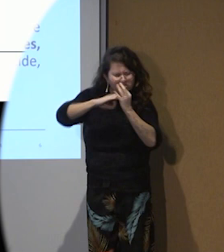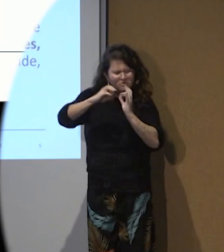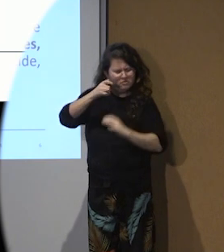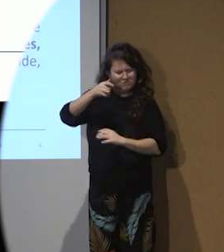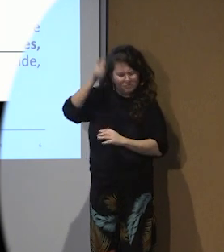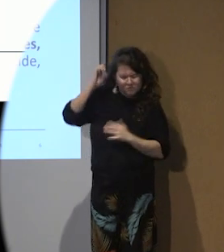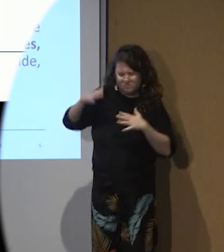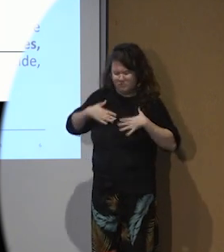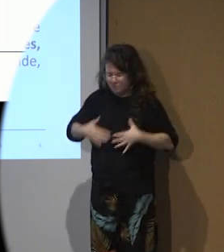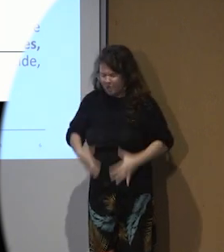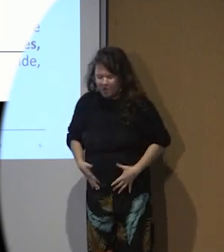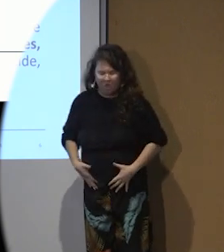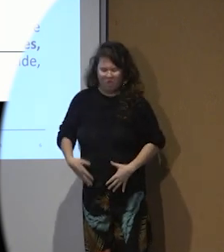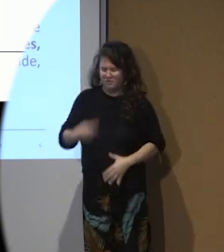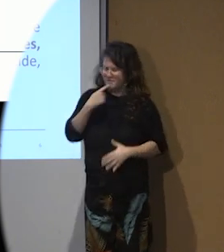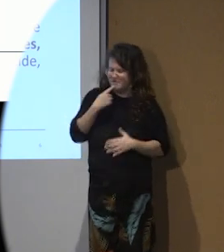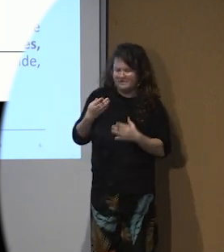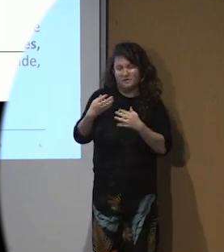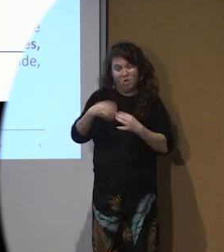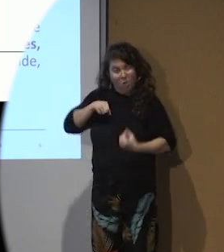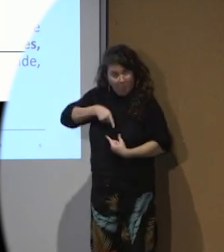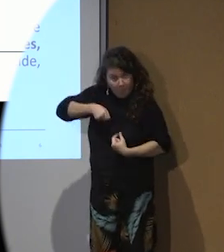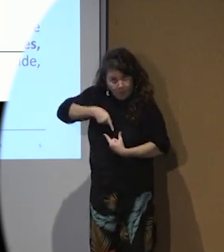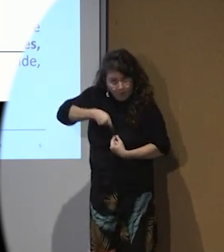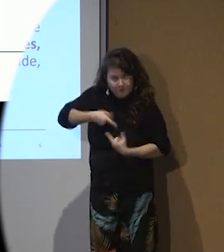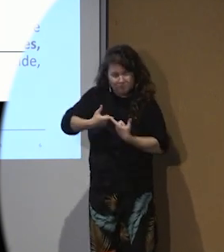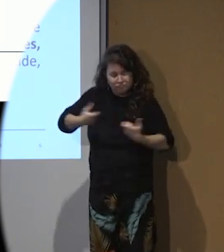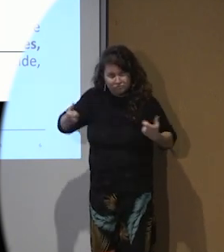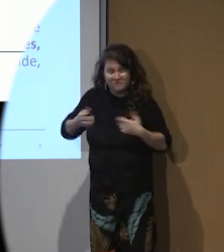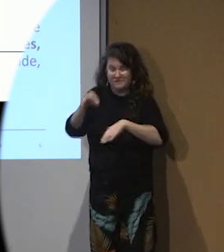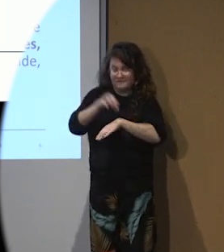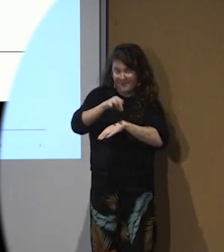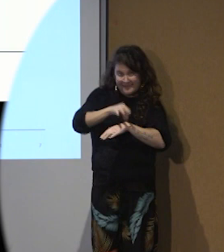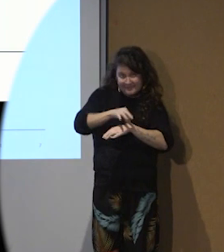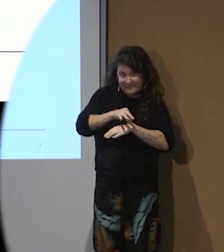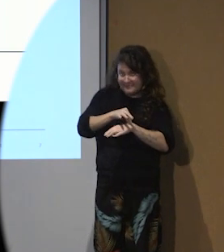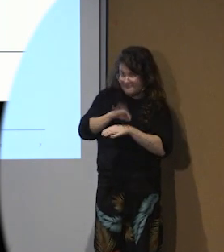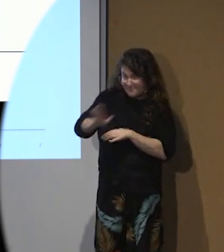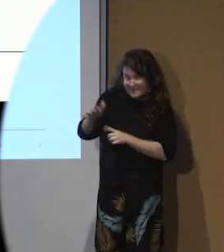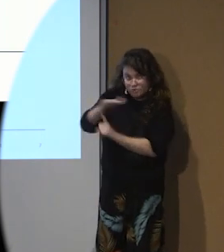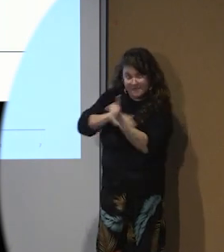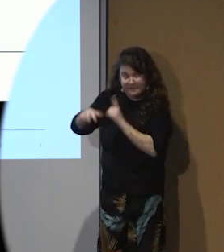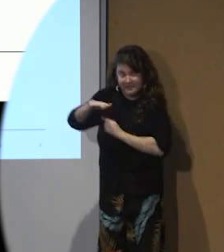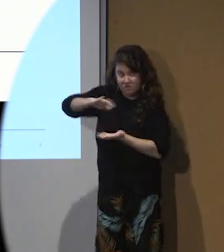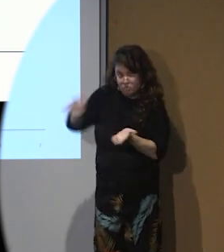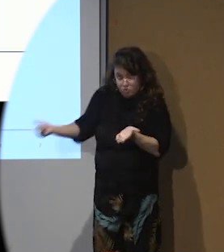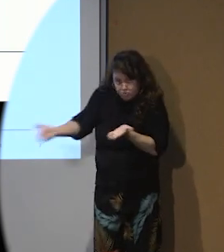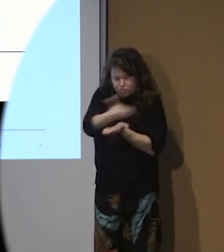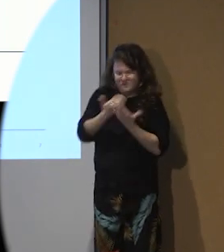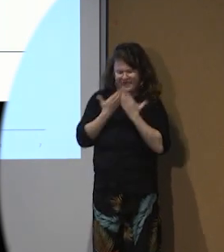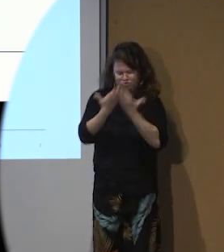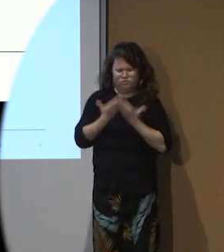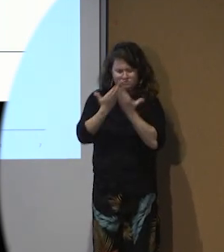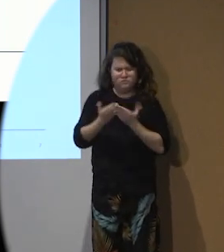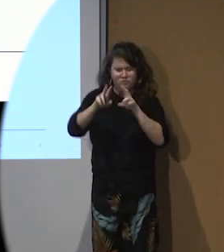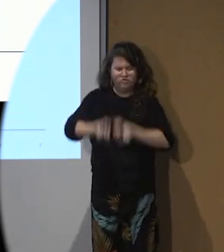métaboliques, glucides, lipides, protéines, les hormones et les maladies de civilisation. J'ai rajouté cette diapositive,